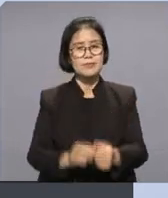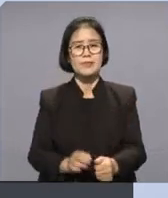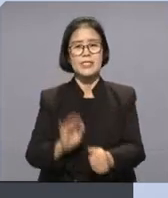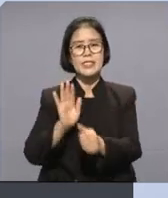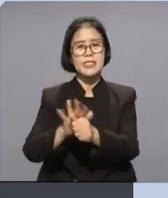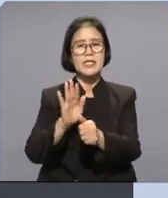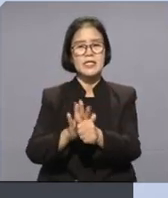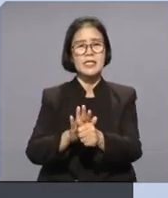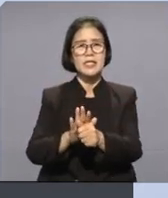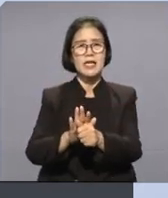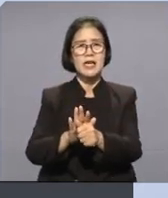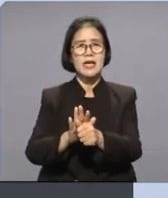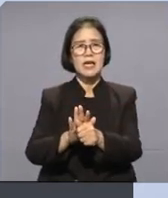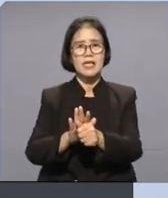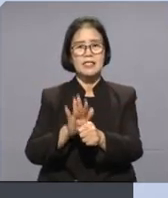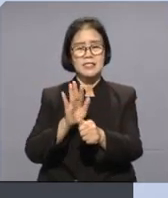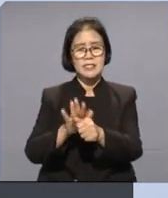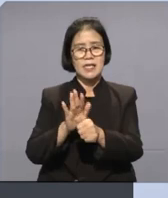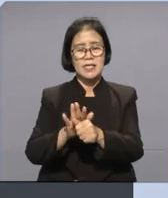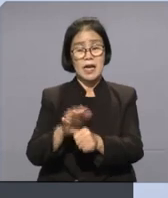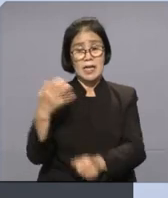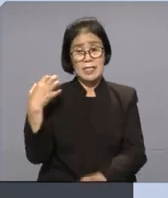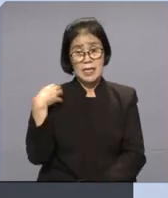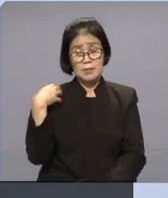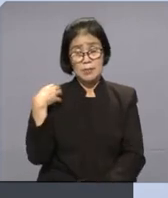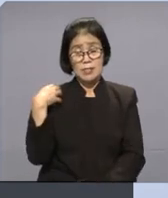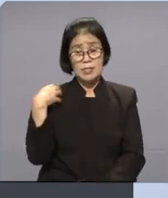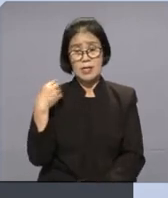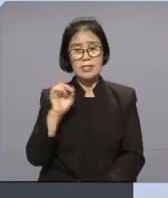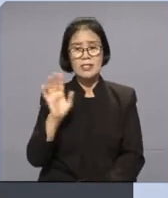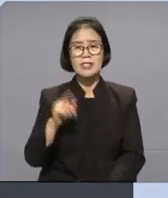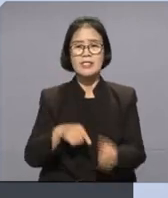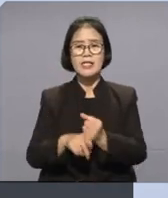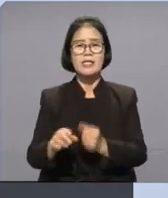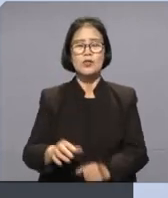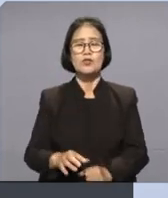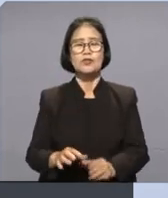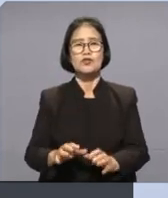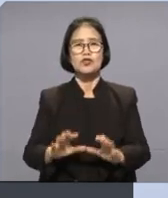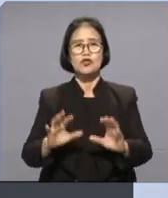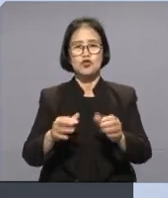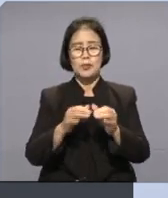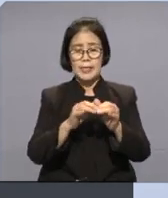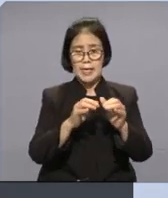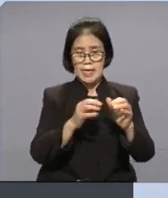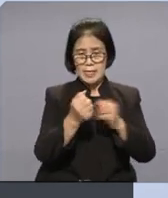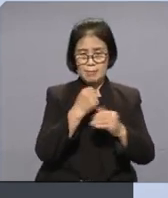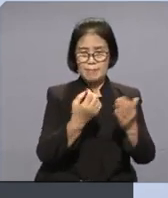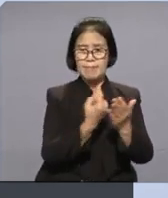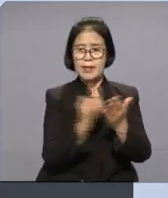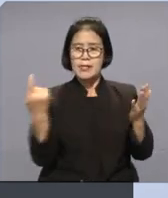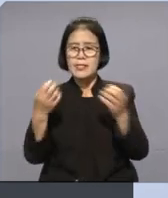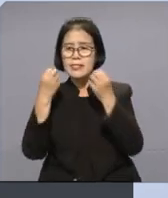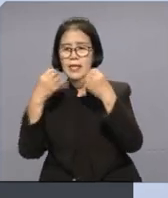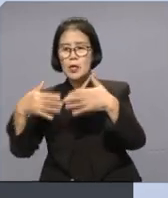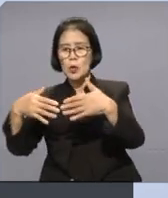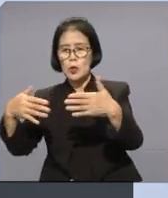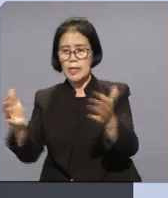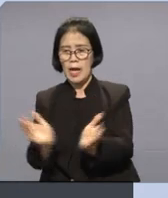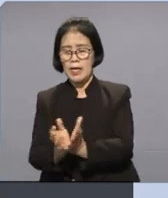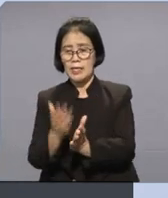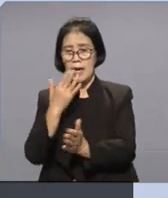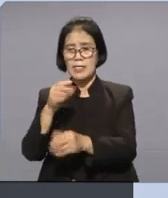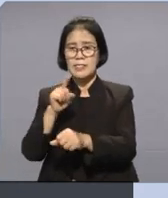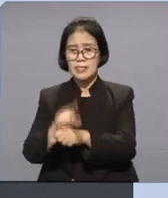지지한다가 책임을 지는 건 아니죠. 네. 이준석 대표가 국민의힘에서 만약에 나가서 새로운 당을 만들 가능성에